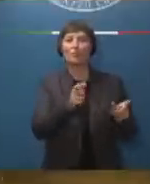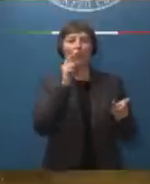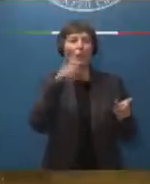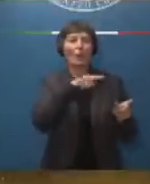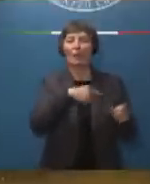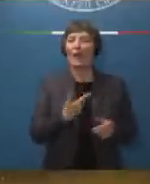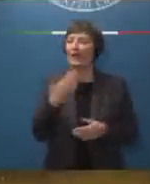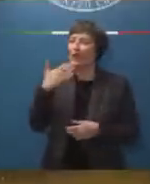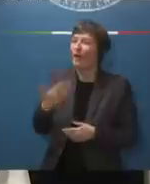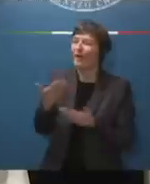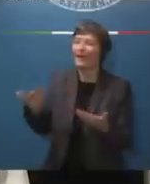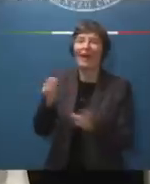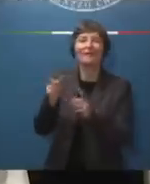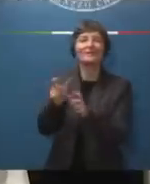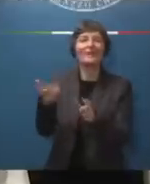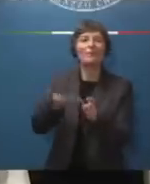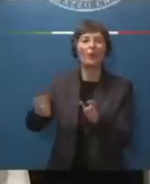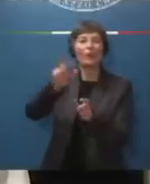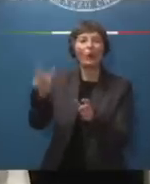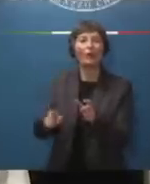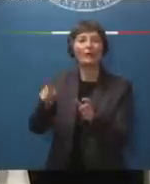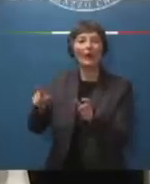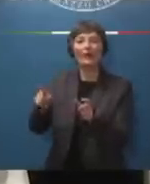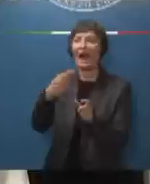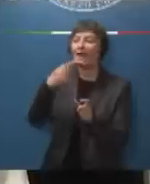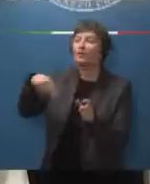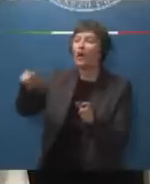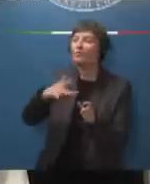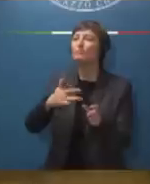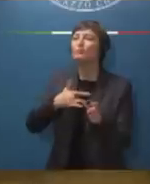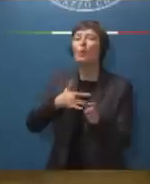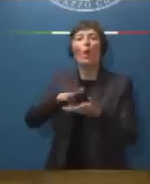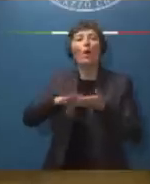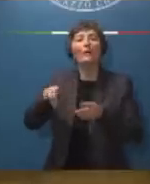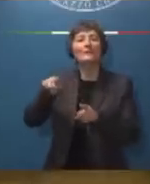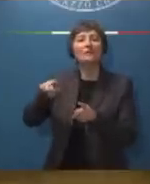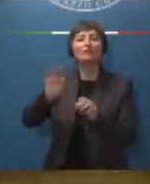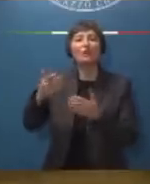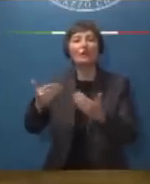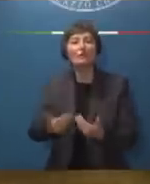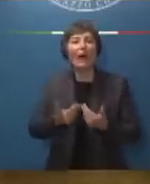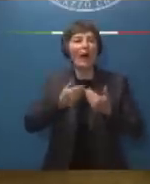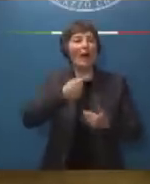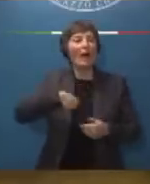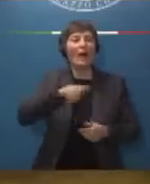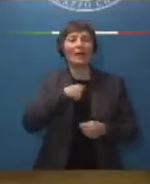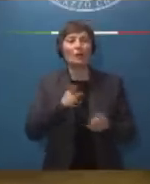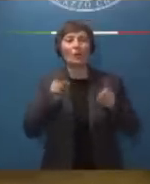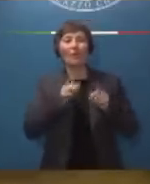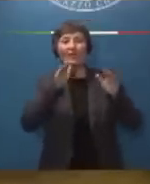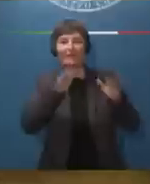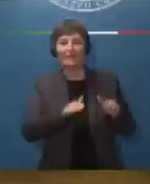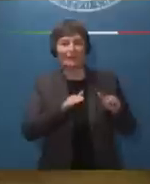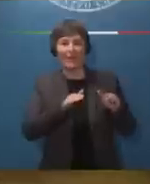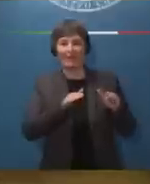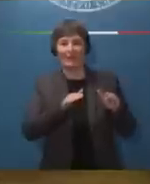italiani che con il cuore sincero aiutano a difendere il nostro paese noi